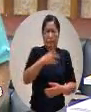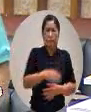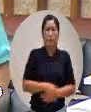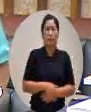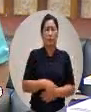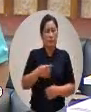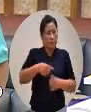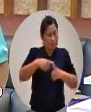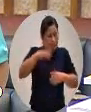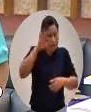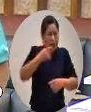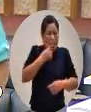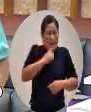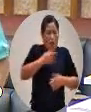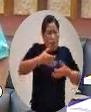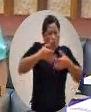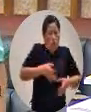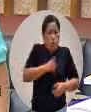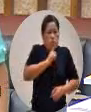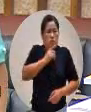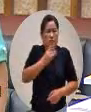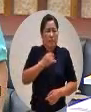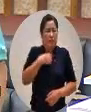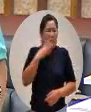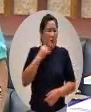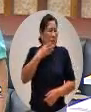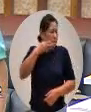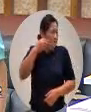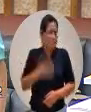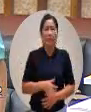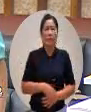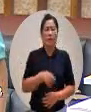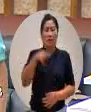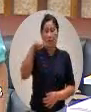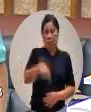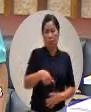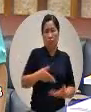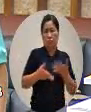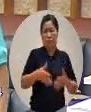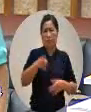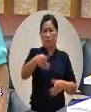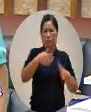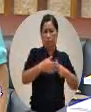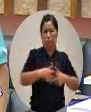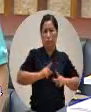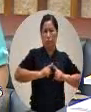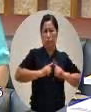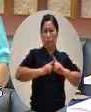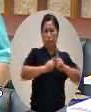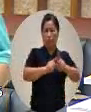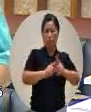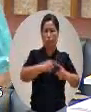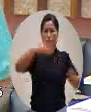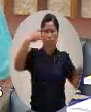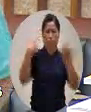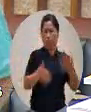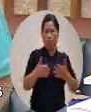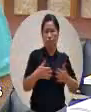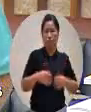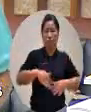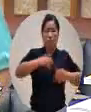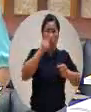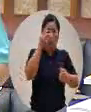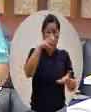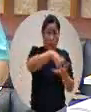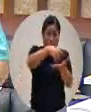比較重的齁我不好意思這個事情你要去鐵鐵了解把你的過程